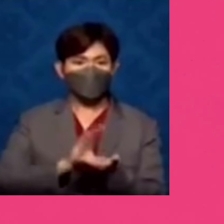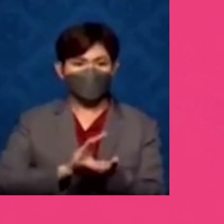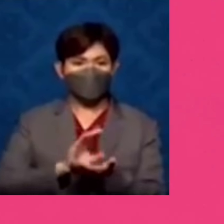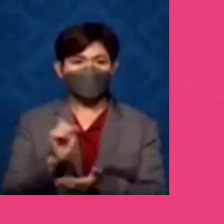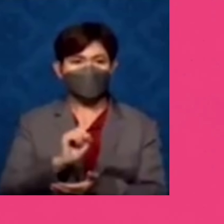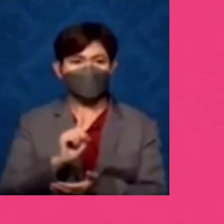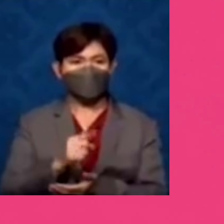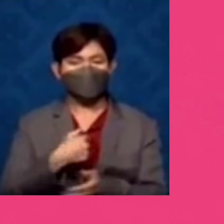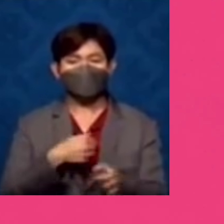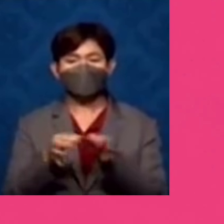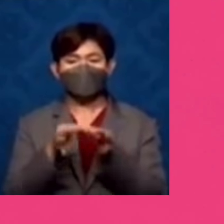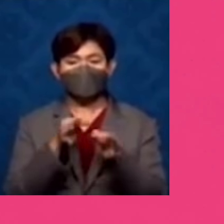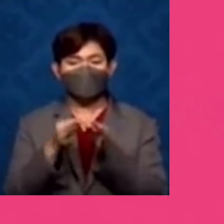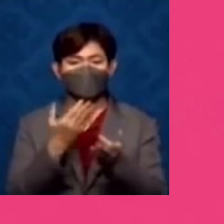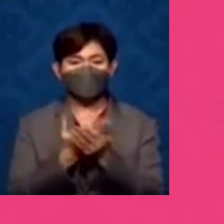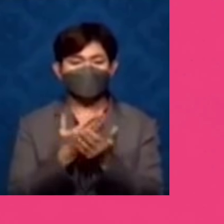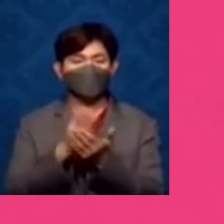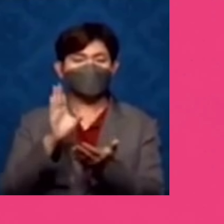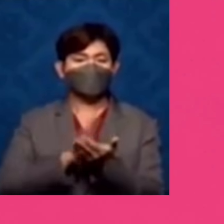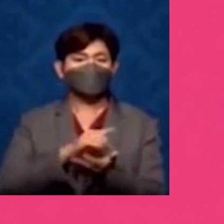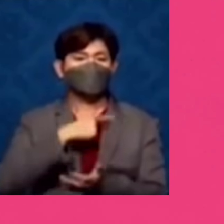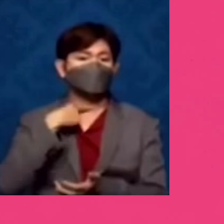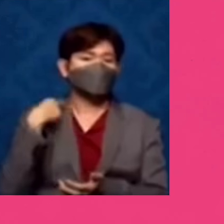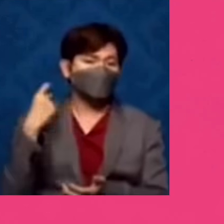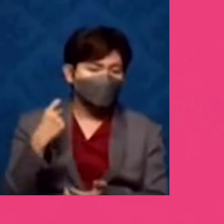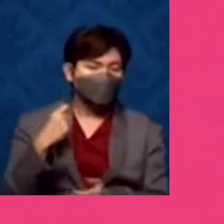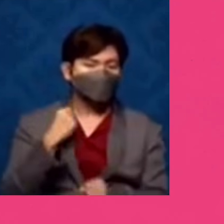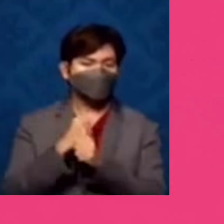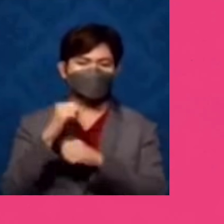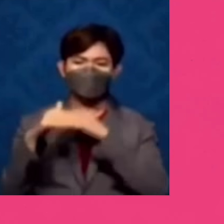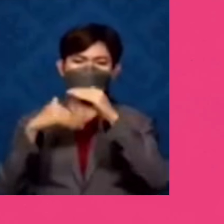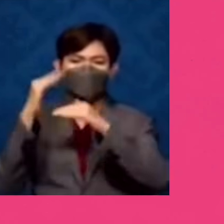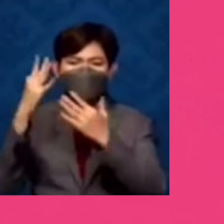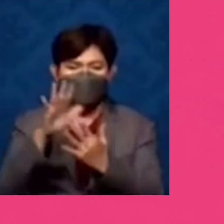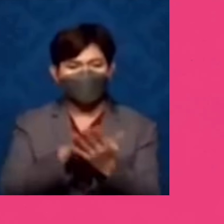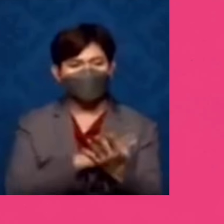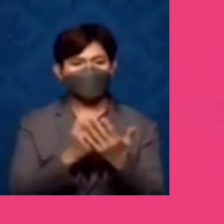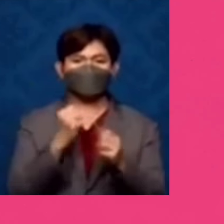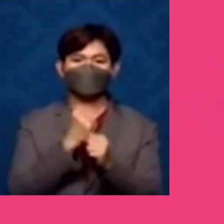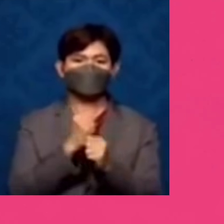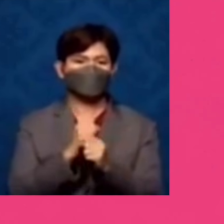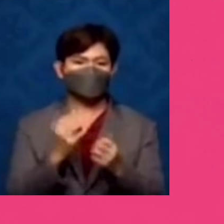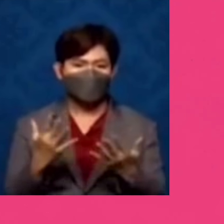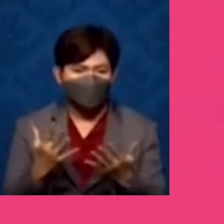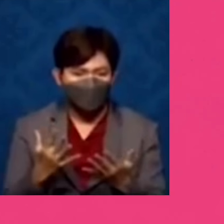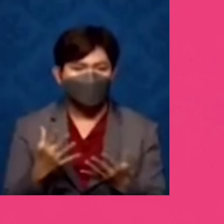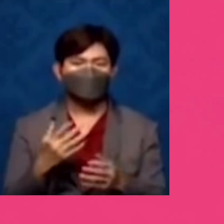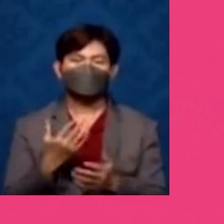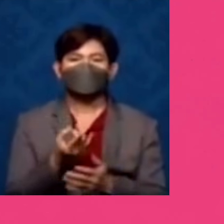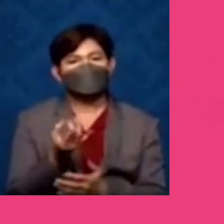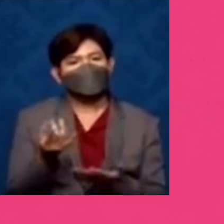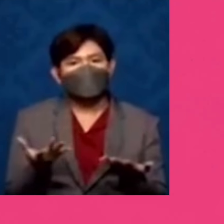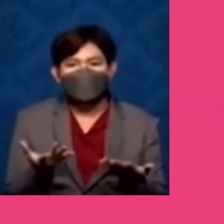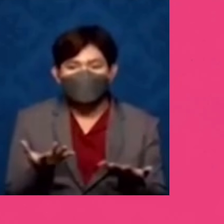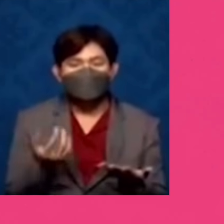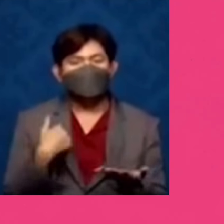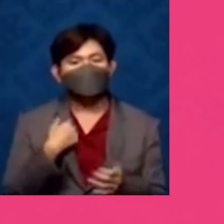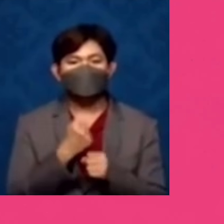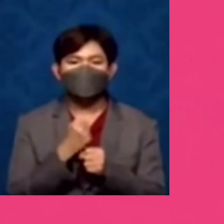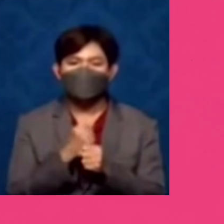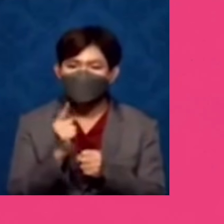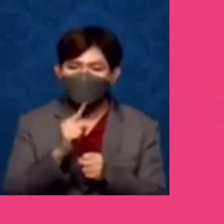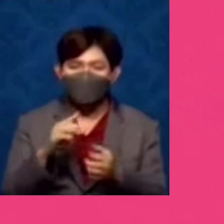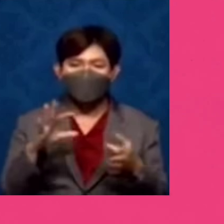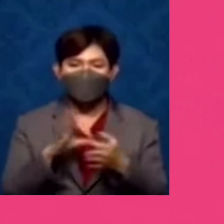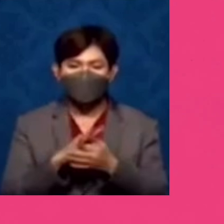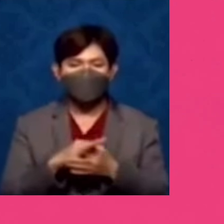ที่ท่านว่าเราทำขาดดุลมาไม่มีความก้าวหน้าไม่มีแผนงานใช้เงินเพื่ออะไรล่ะเพื่อปูพื้นฐานทางการเมื